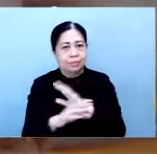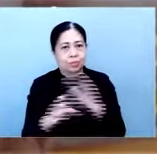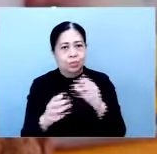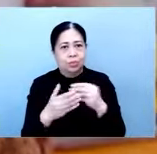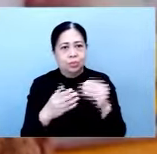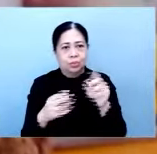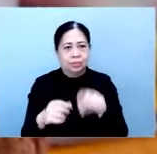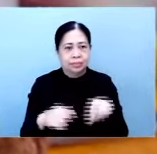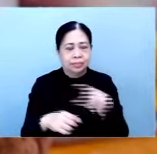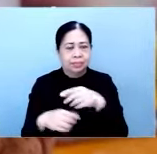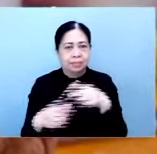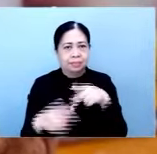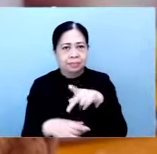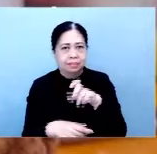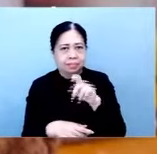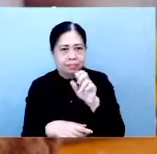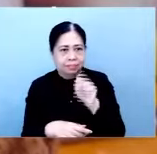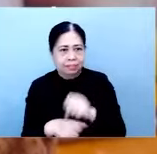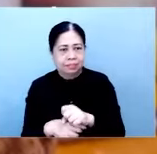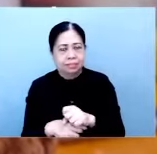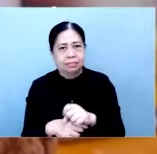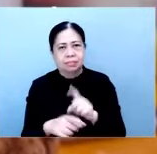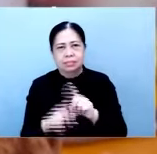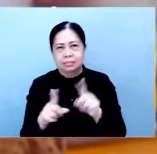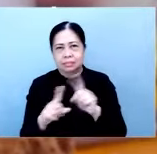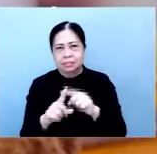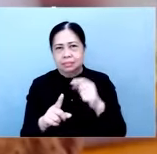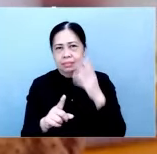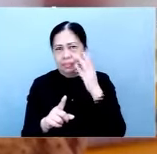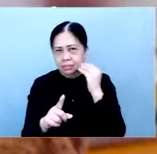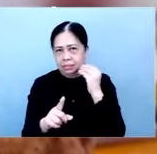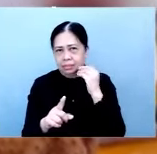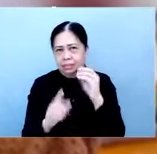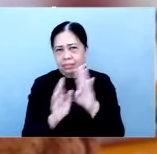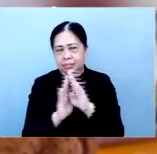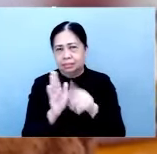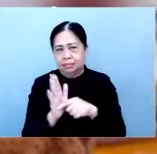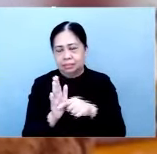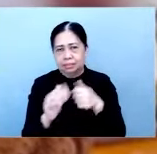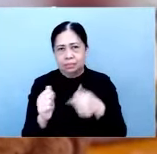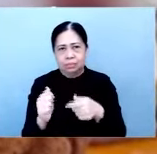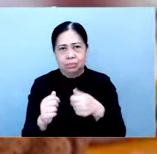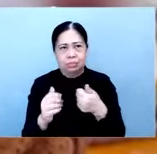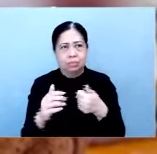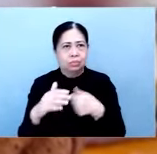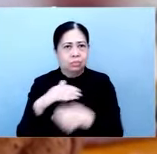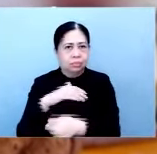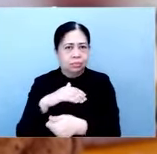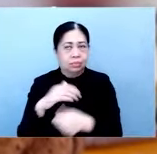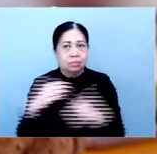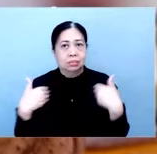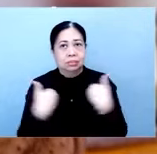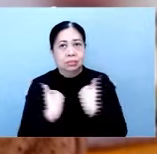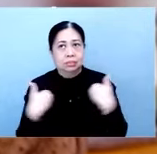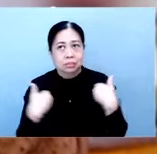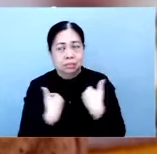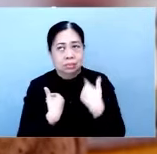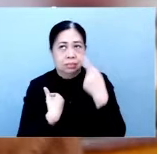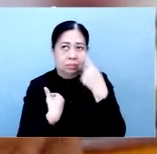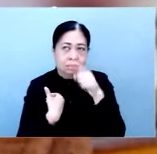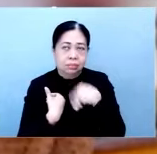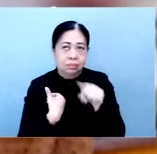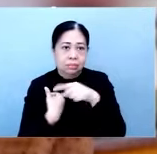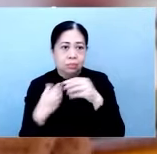pets. Iba kasi yung mga pinanggalingan or naging background ng mga sheltered animals. So parang for me,